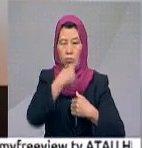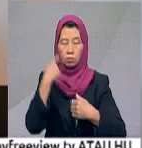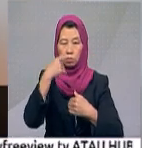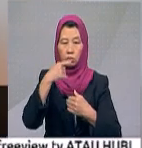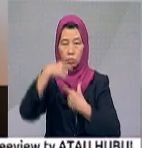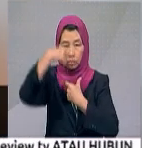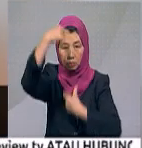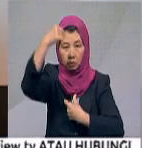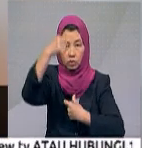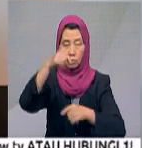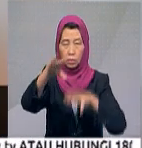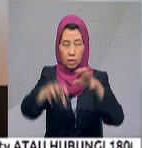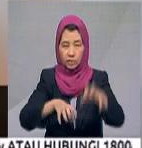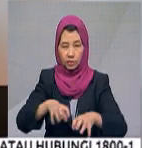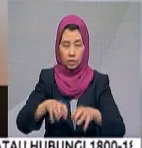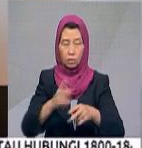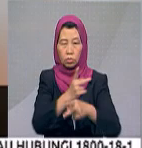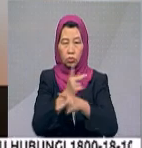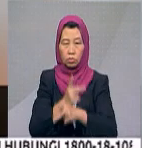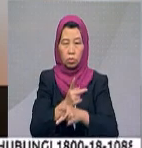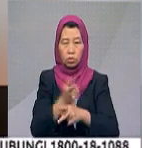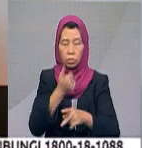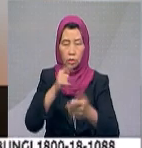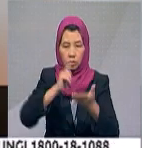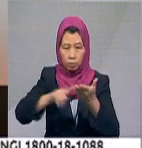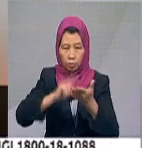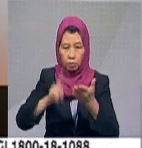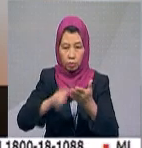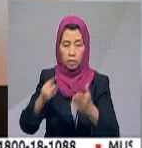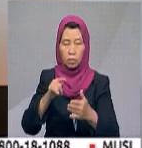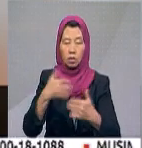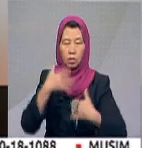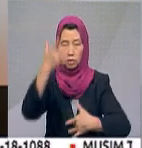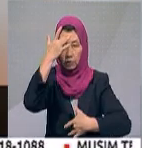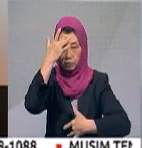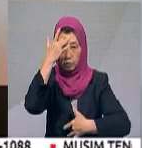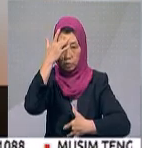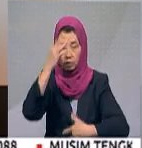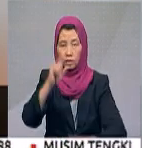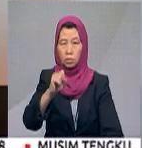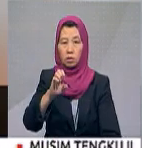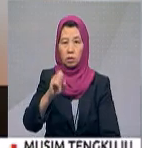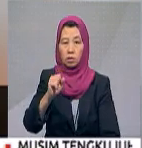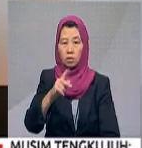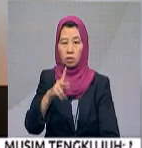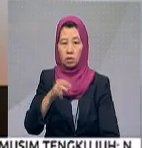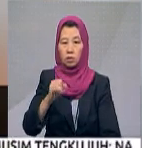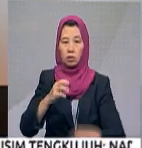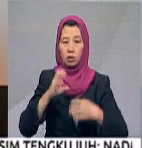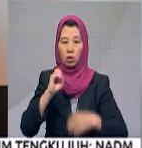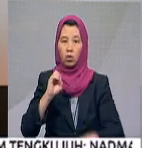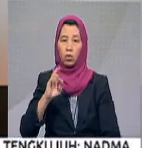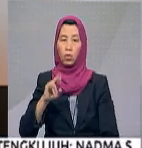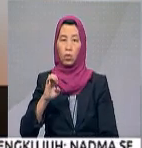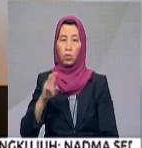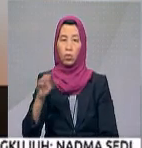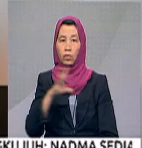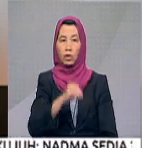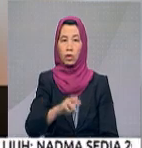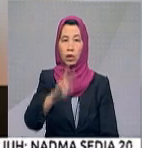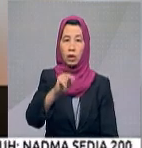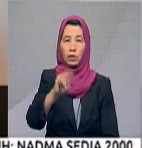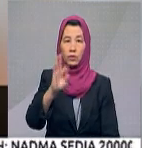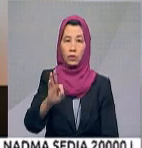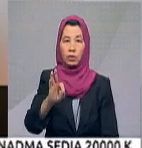berpanjangan akibat dicakar kucing peliharaannya. Hasil pemeriksaan, dia mengalami penyakit sepsis, masalah organ, pneumonia dan